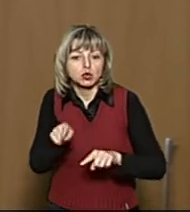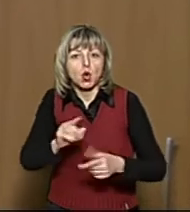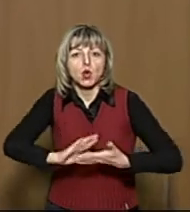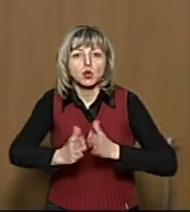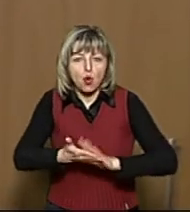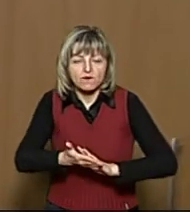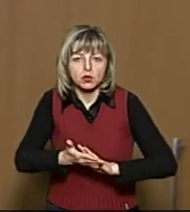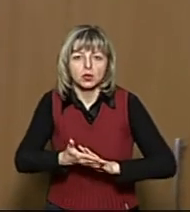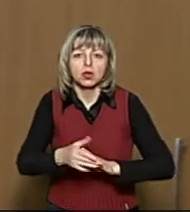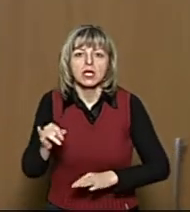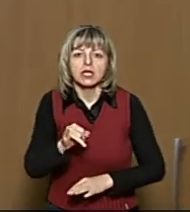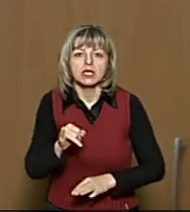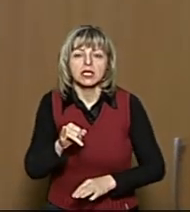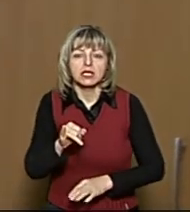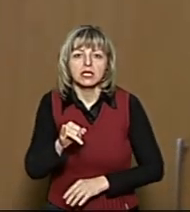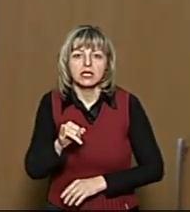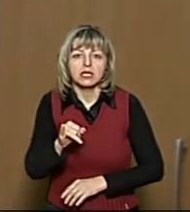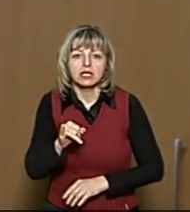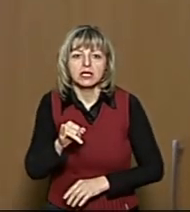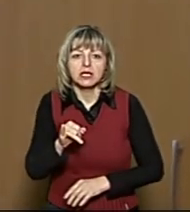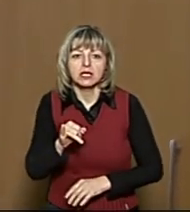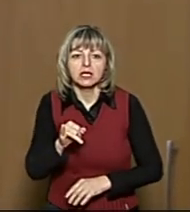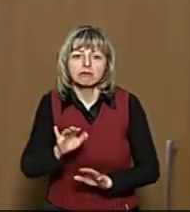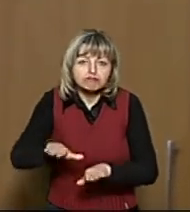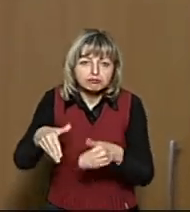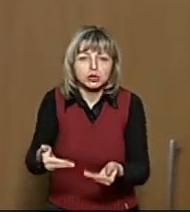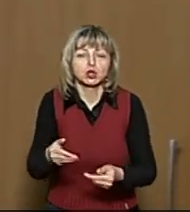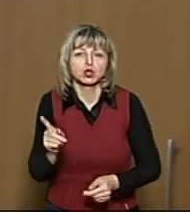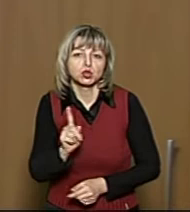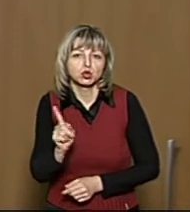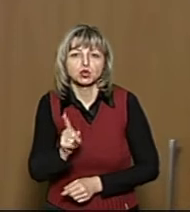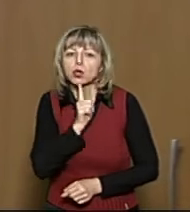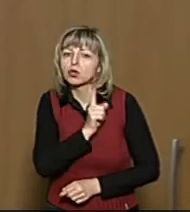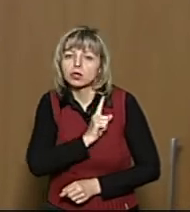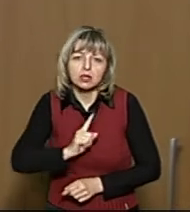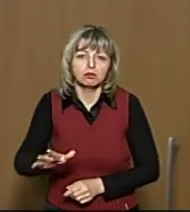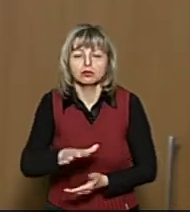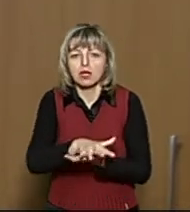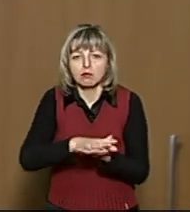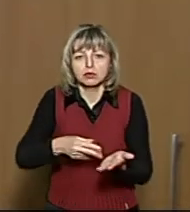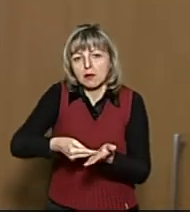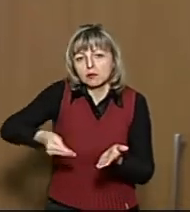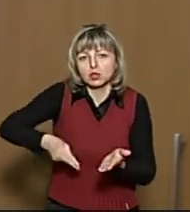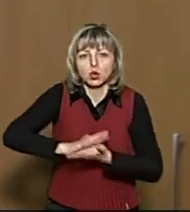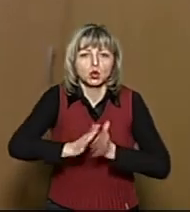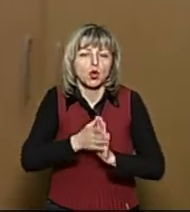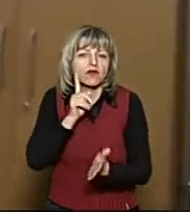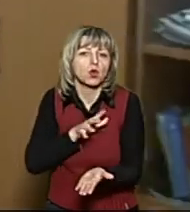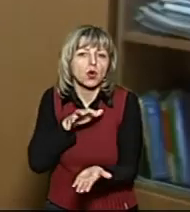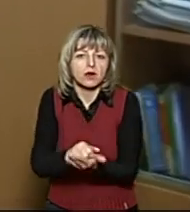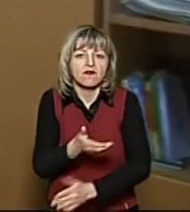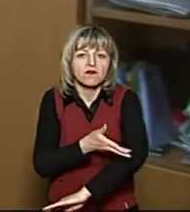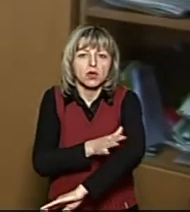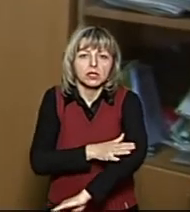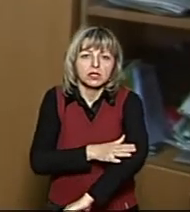І, по суті, висловила свою позицію щодо того, що не буде в подальшому продовжувати договір оренди. Волинська